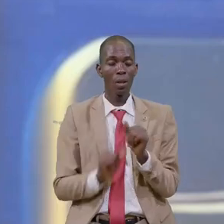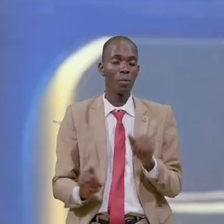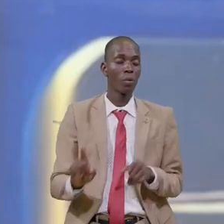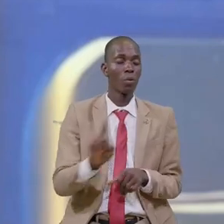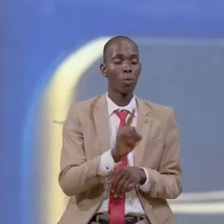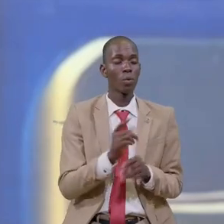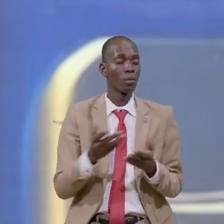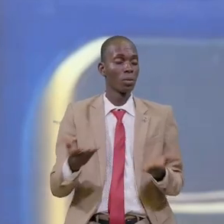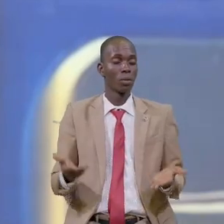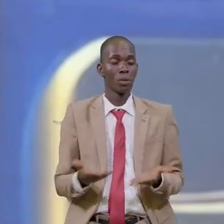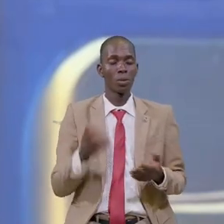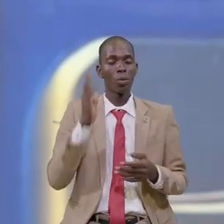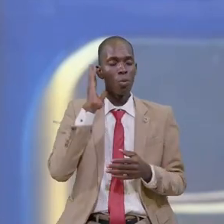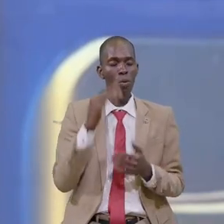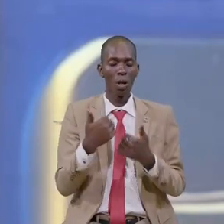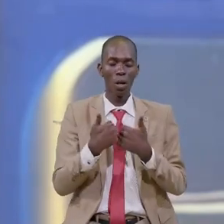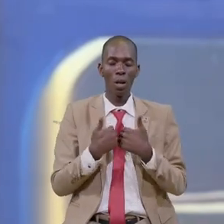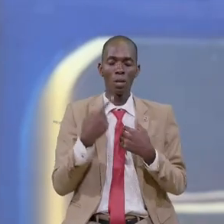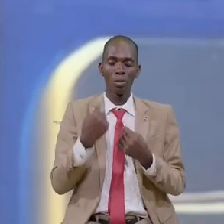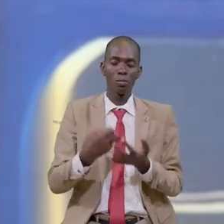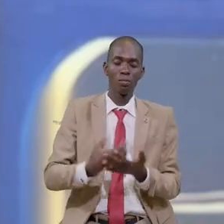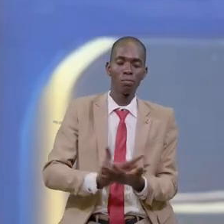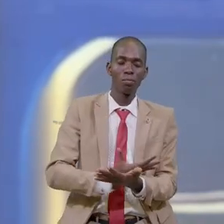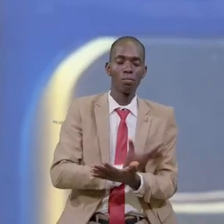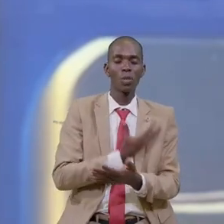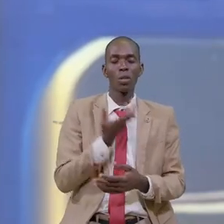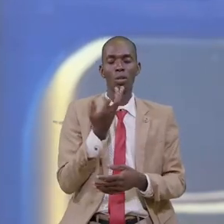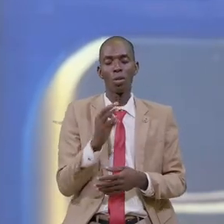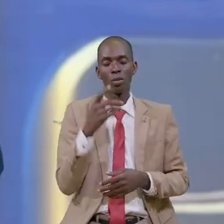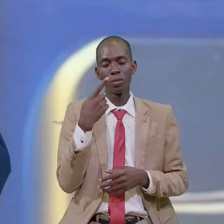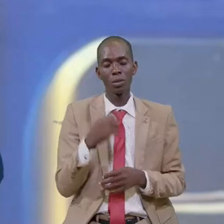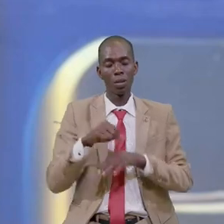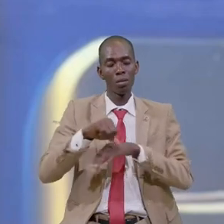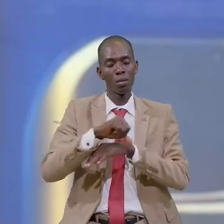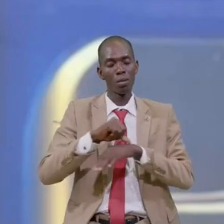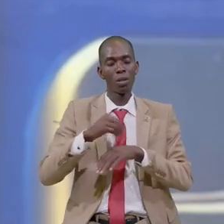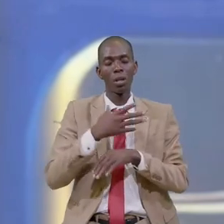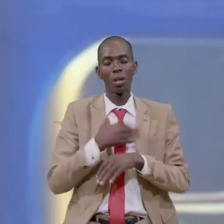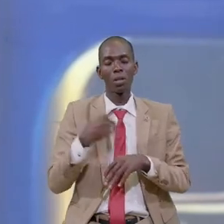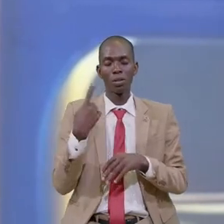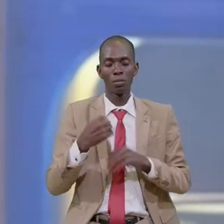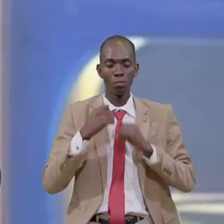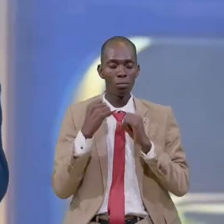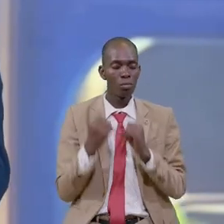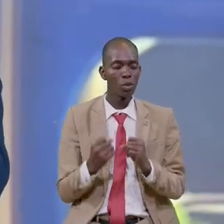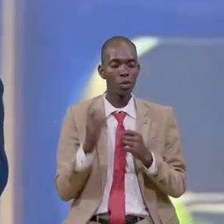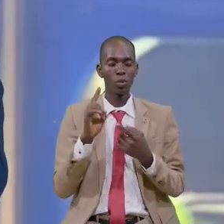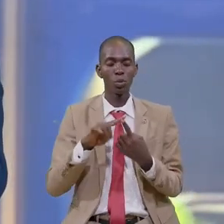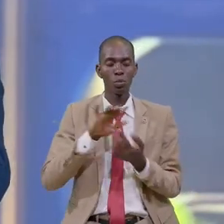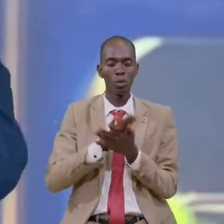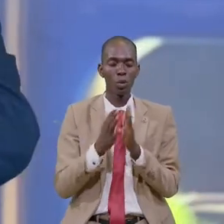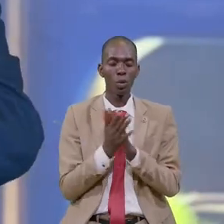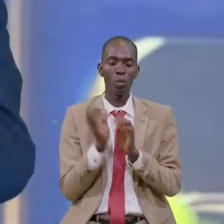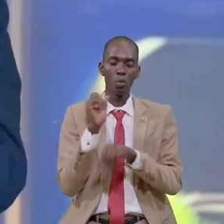ait l'impartition de l'onction et de la puissance pour être